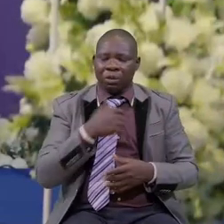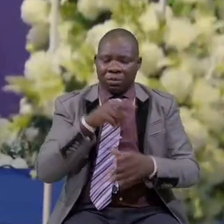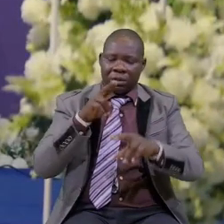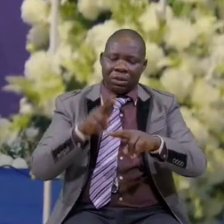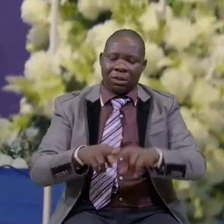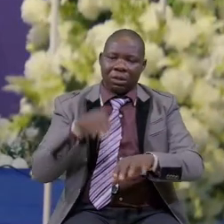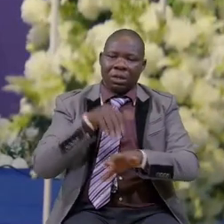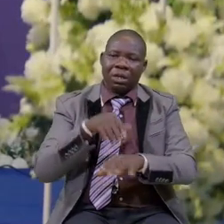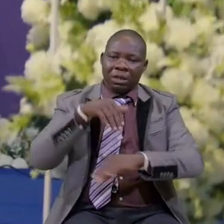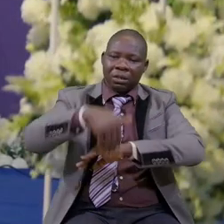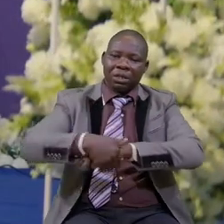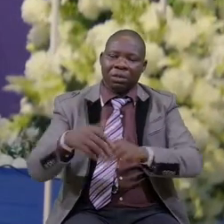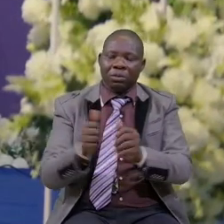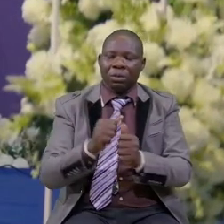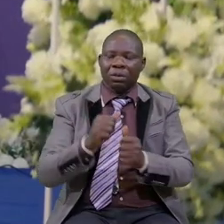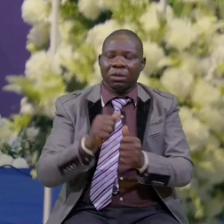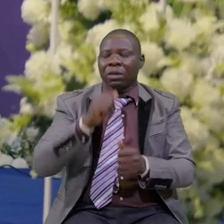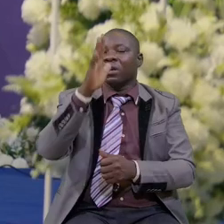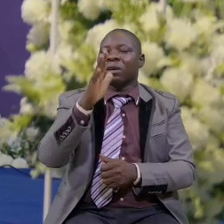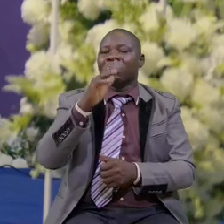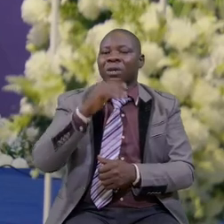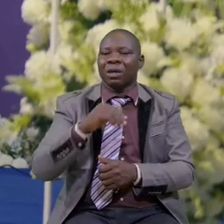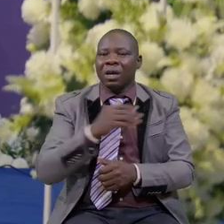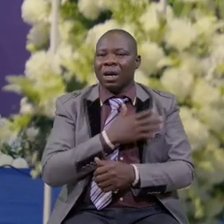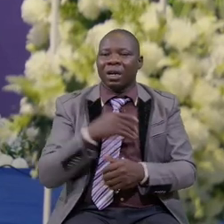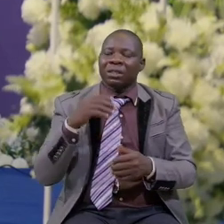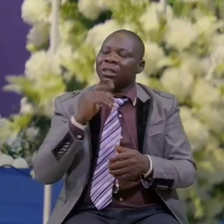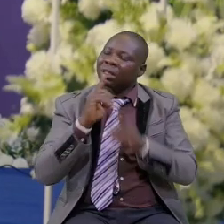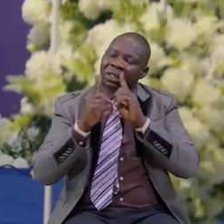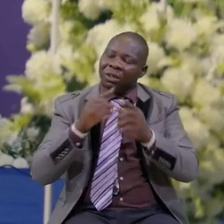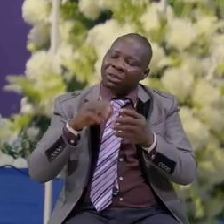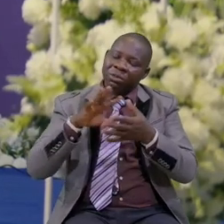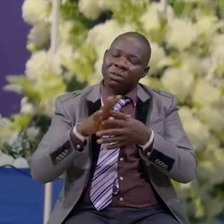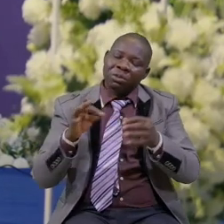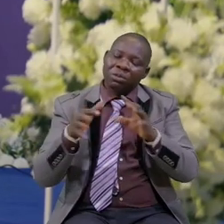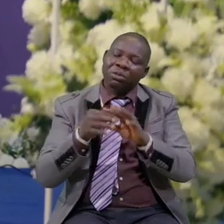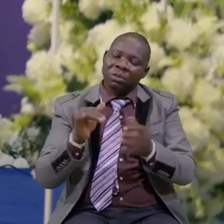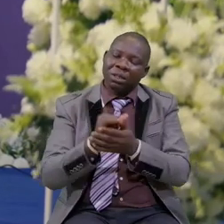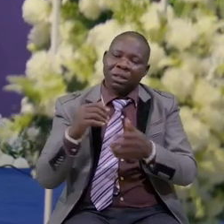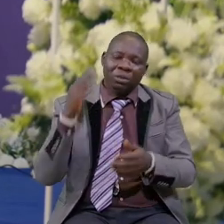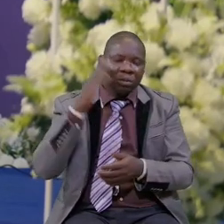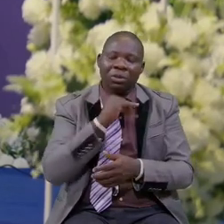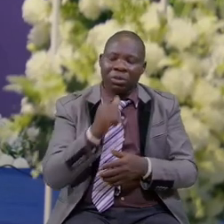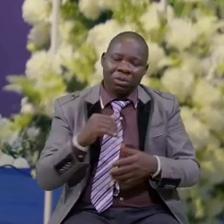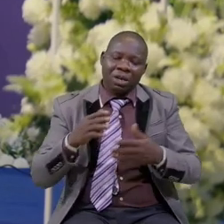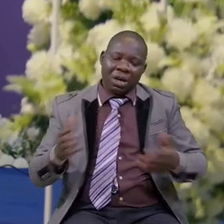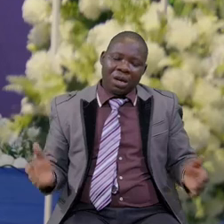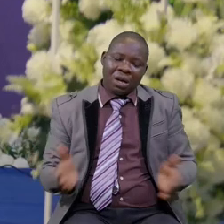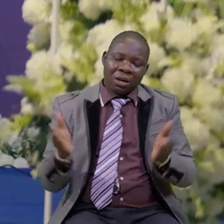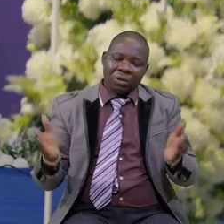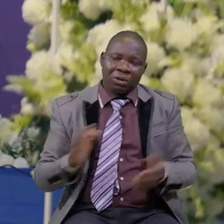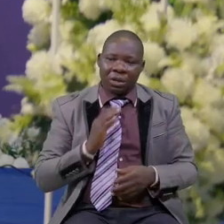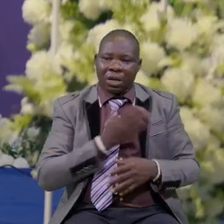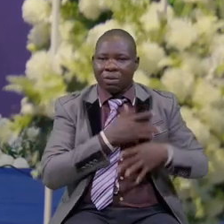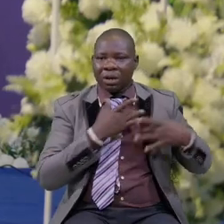Bama est en train de raconter des histoires, histoires, histoires. Et ces histoires n'édifient pas le cœur. Et on est assis là-bas.